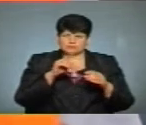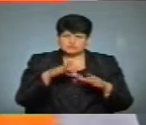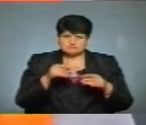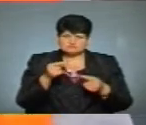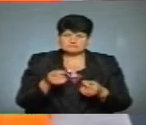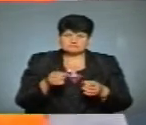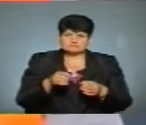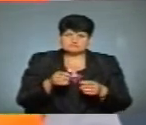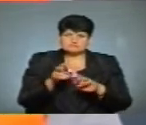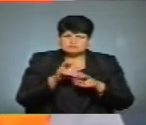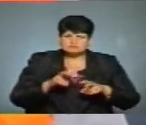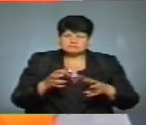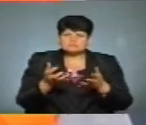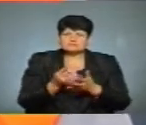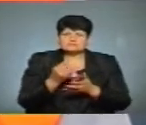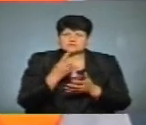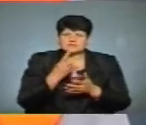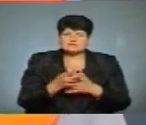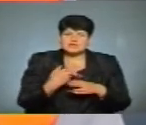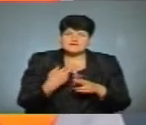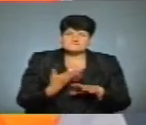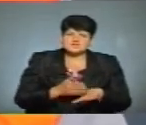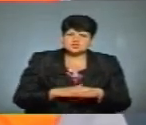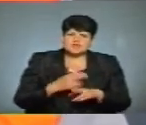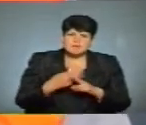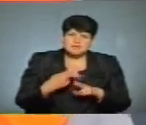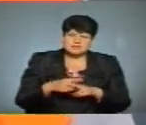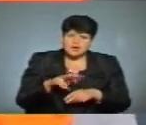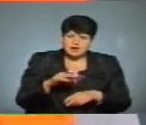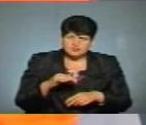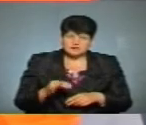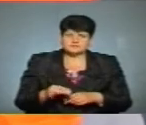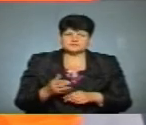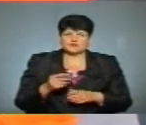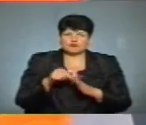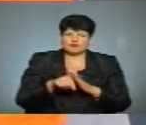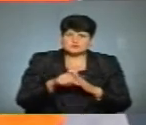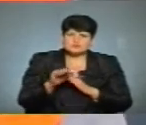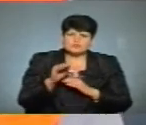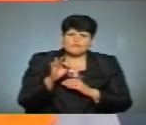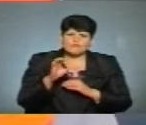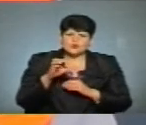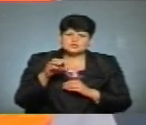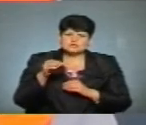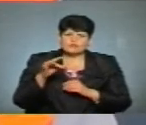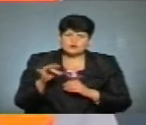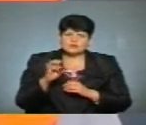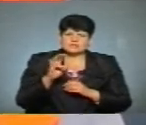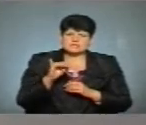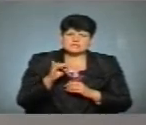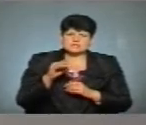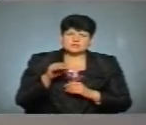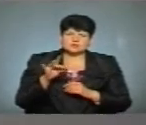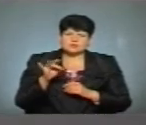вміст забруднюючих речовин. Це важкі метали, це вміст фосфору, нітрогену, сульфуру.